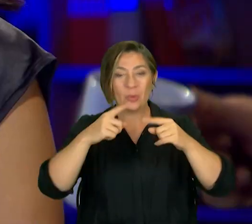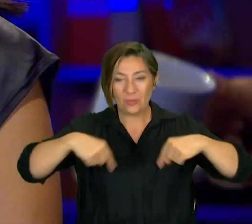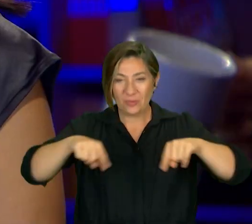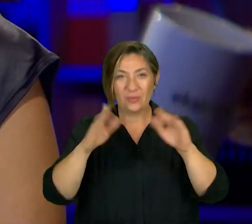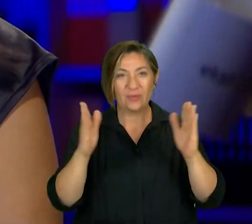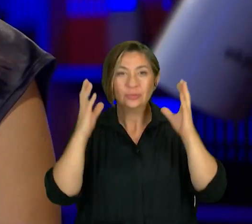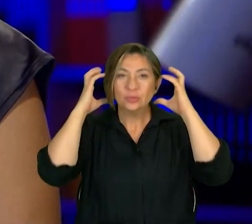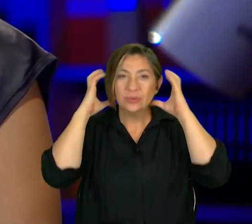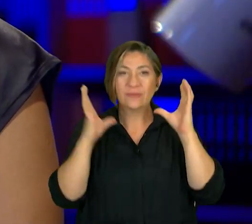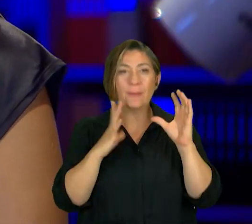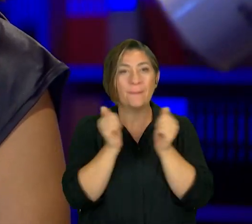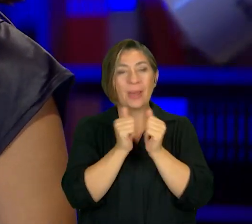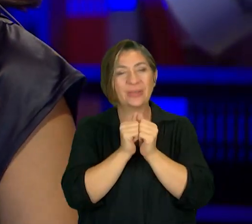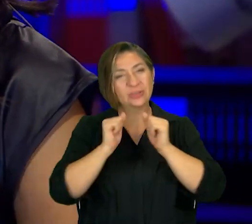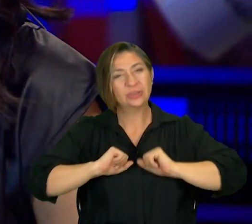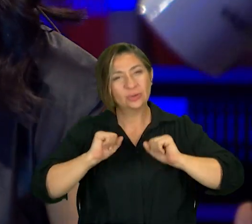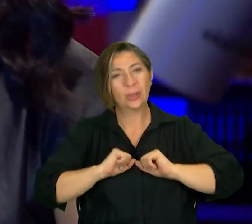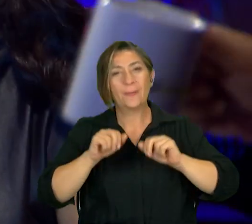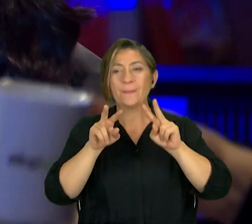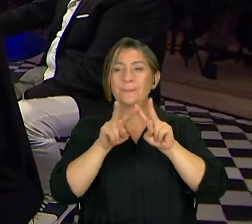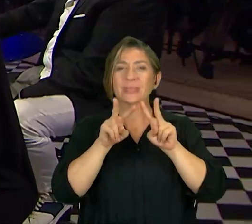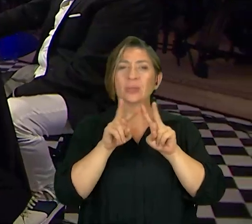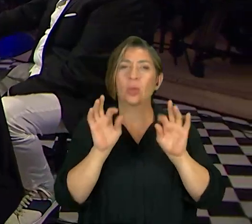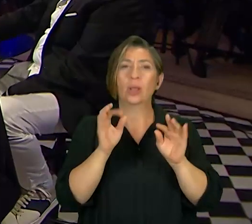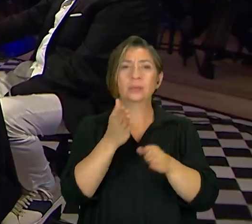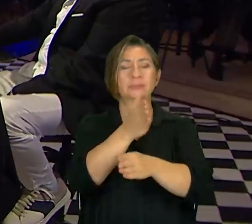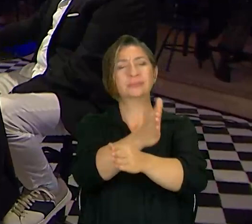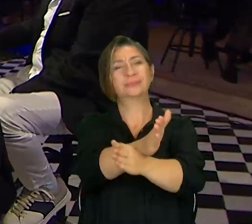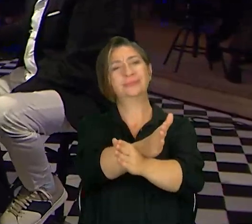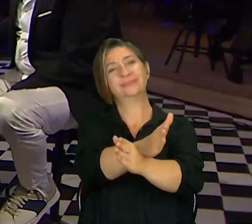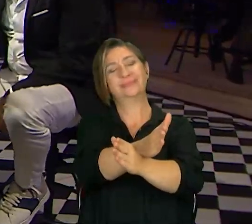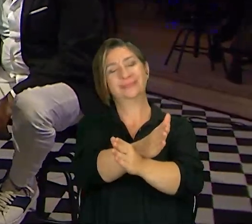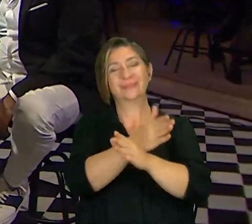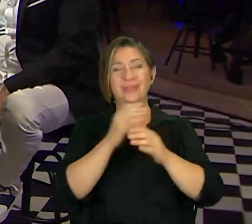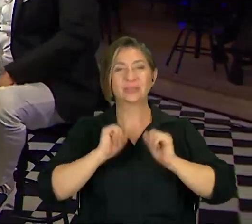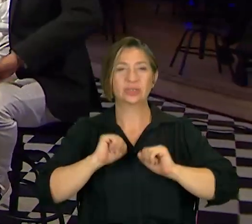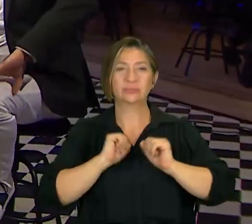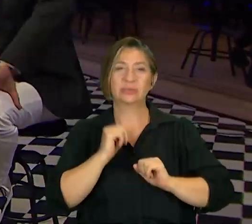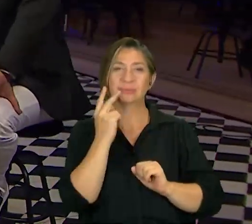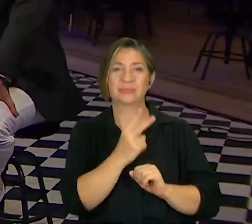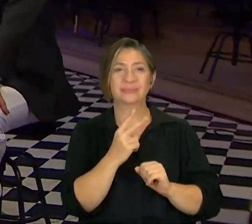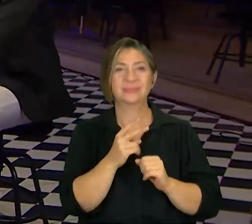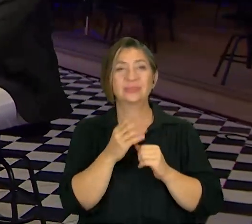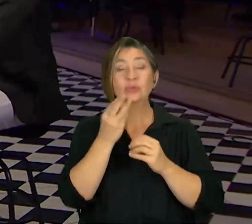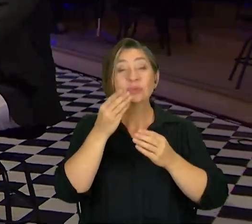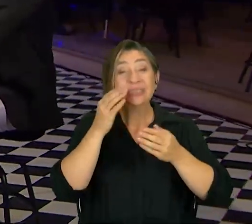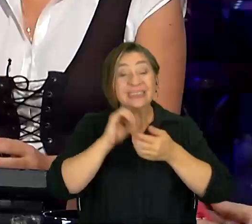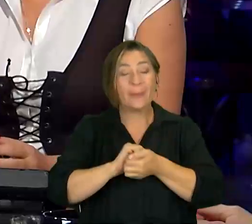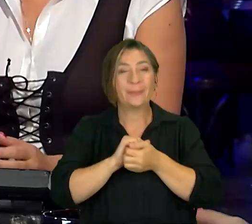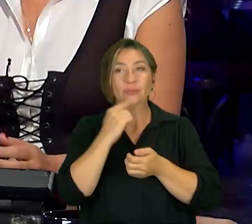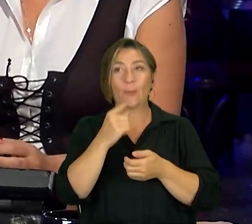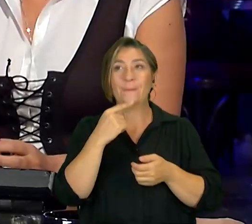var zaten. Orada birlikte çalışıyorlar ama genelde Metin orada uzun ve uzun oturur vaziyette. Değil mi? Bölümü. Ya şunu çok samimi söyleyeyim.